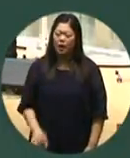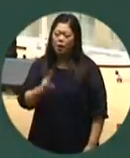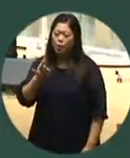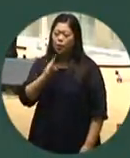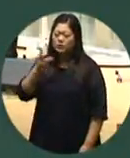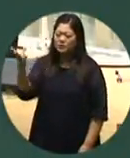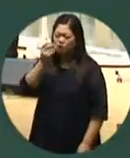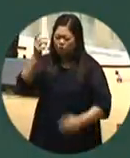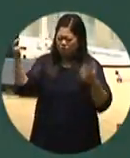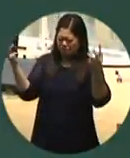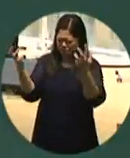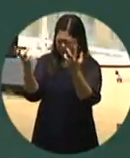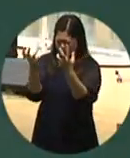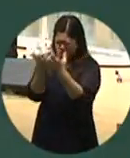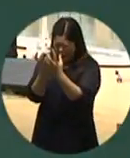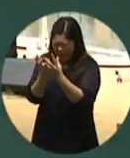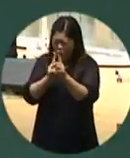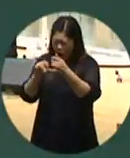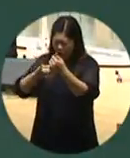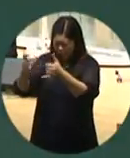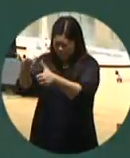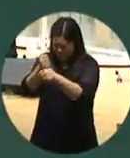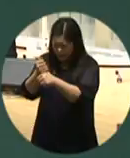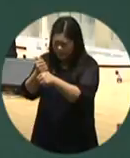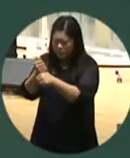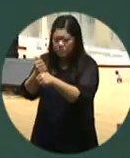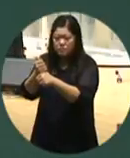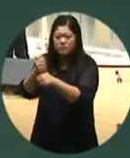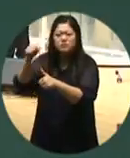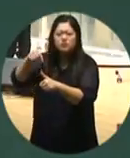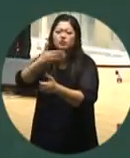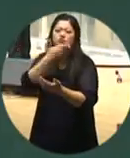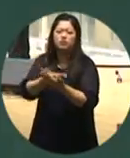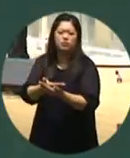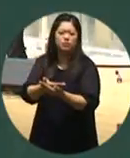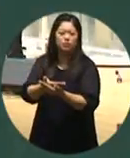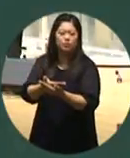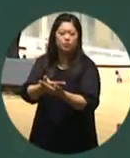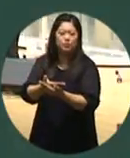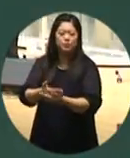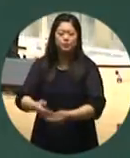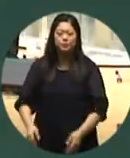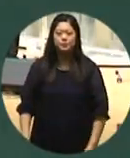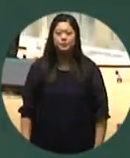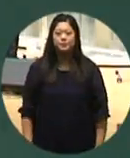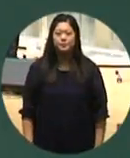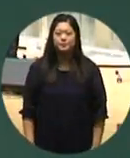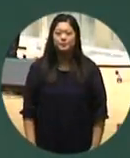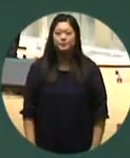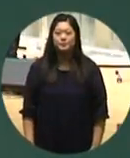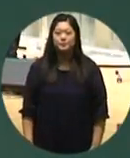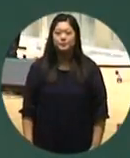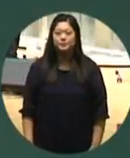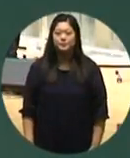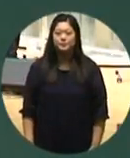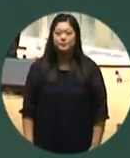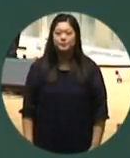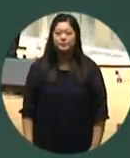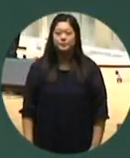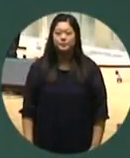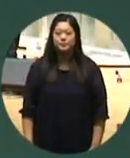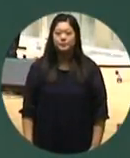받고 그랬으면 그 언약 붙잡으면 돼요. You will receive power when the Holy Spirit comes on you, and if He spoke those words, you must grab firmly to that covenant.